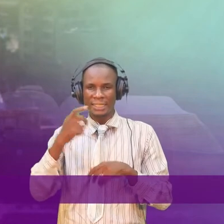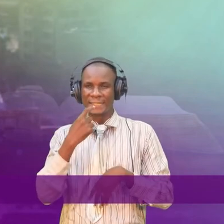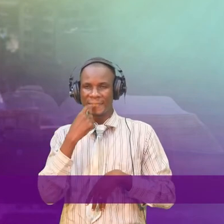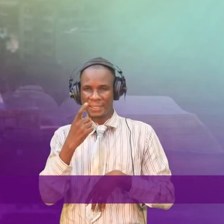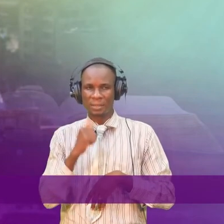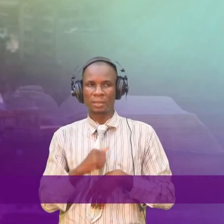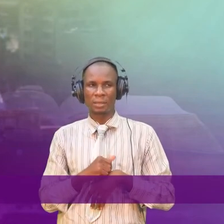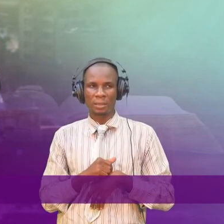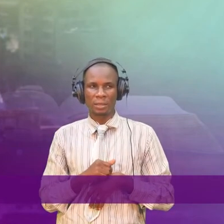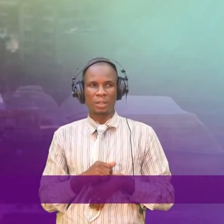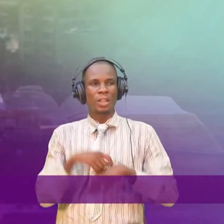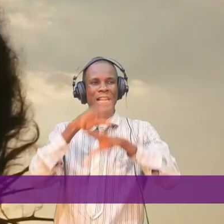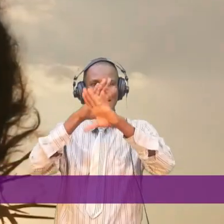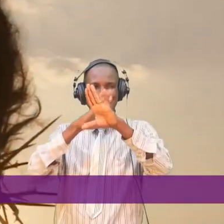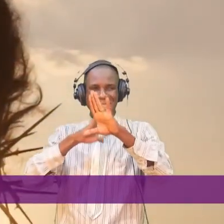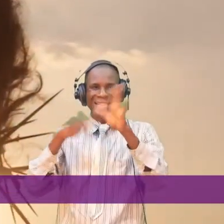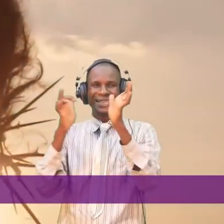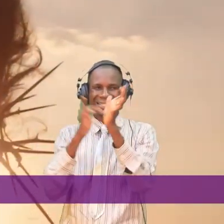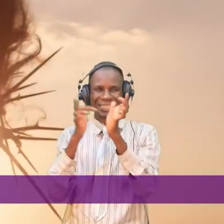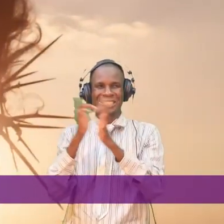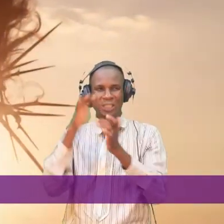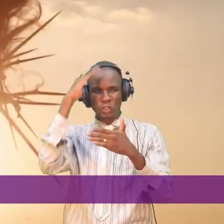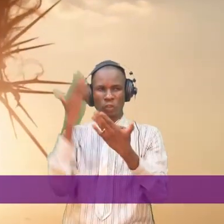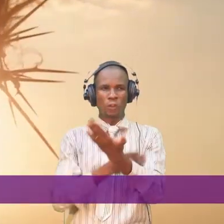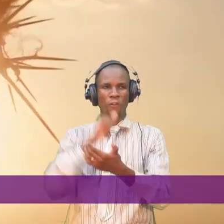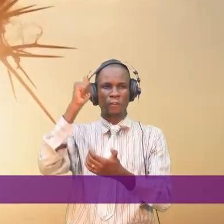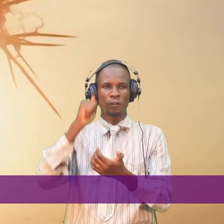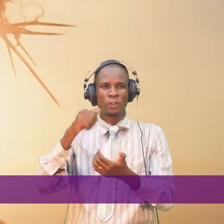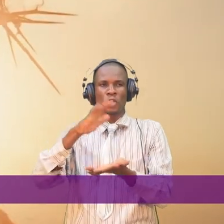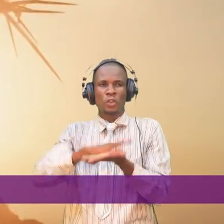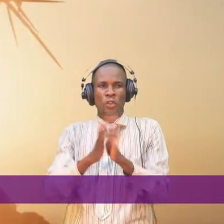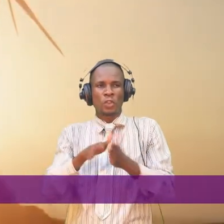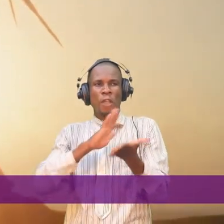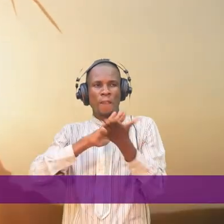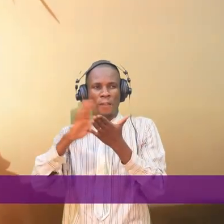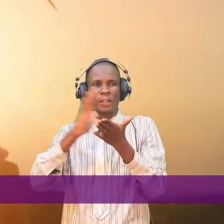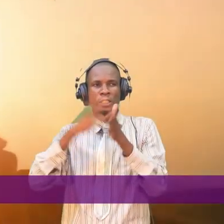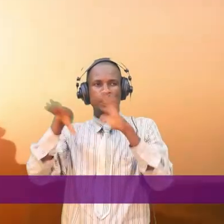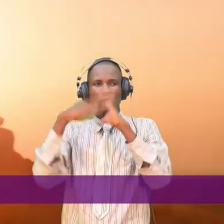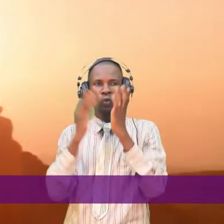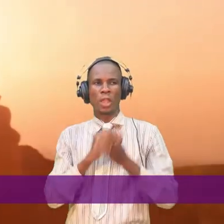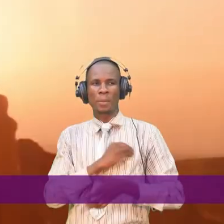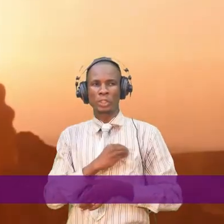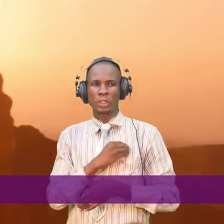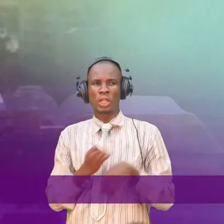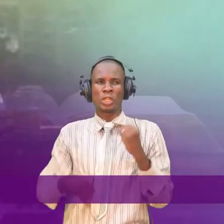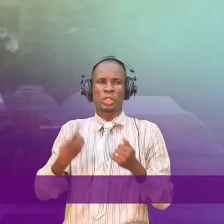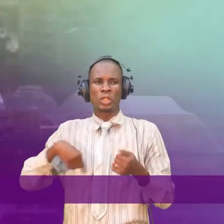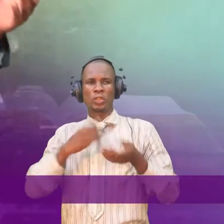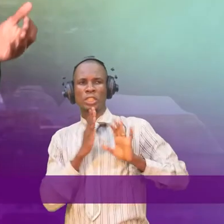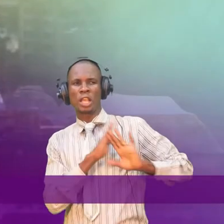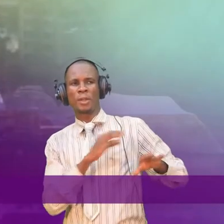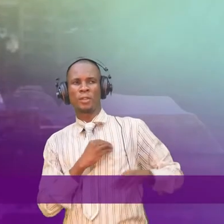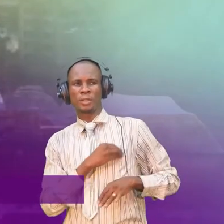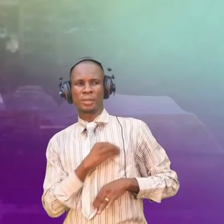na kutusamehe na kutusafisha. Ni habari njema. Yesu Kristo ni sadaka ya